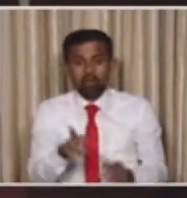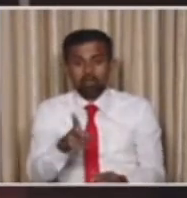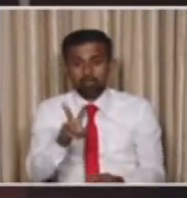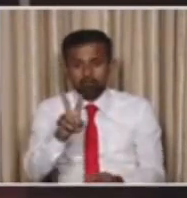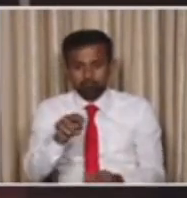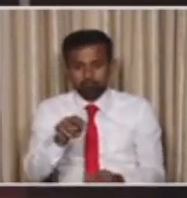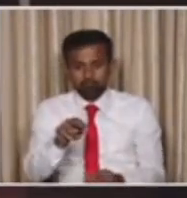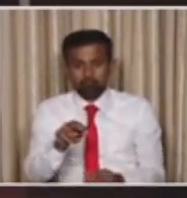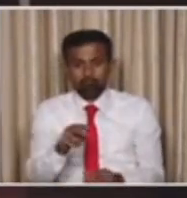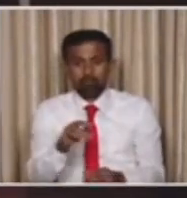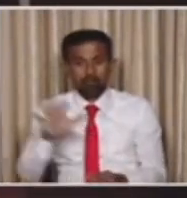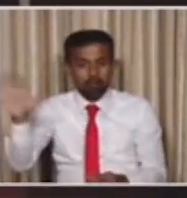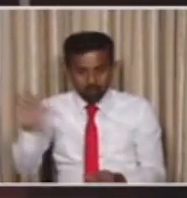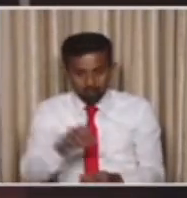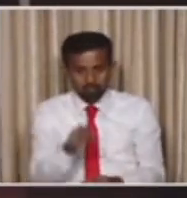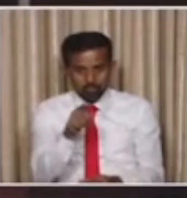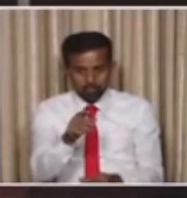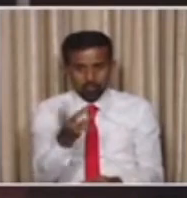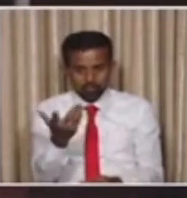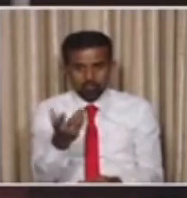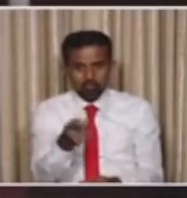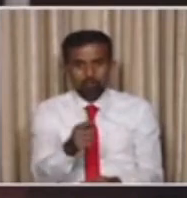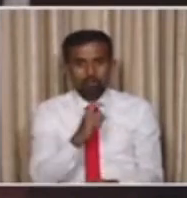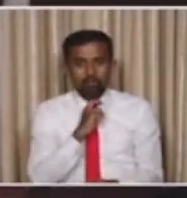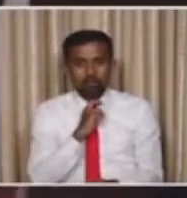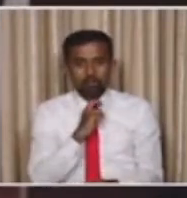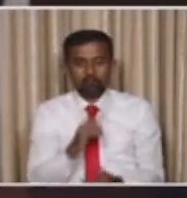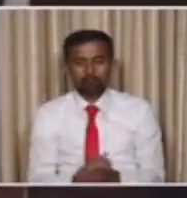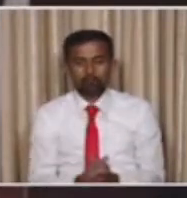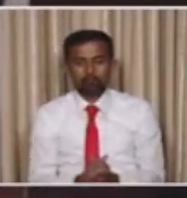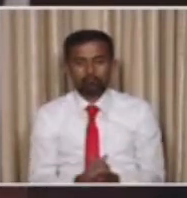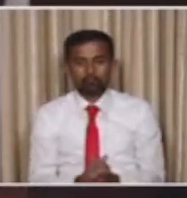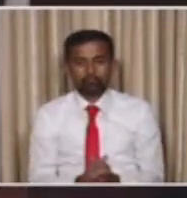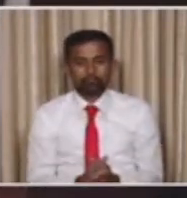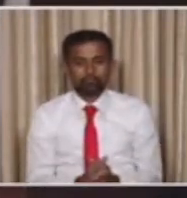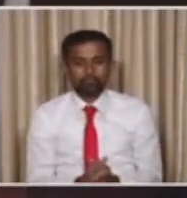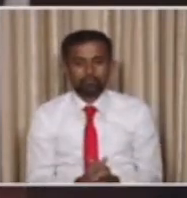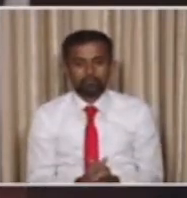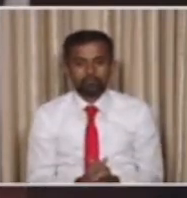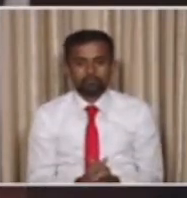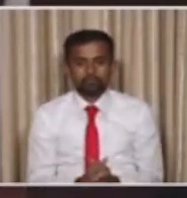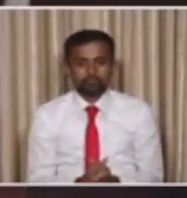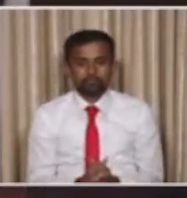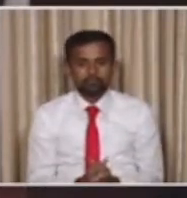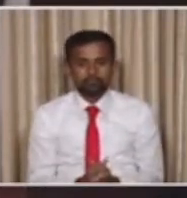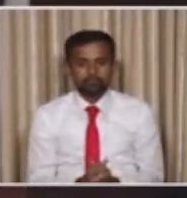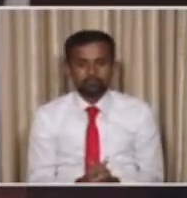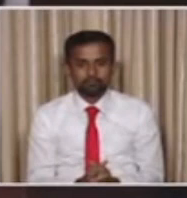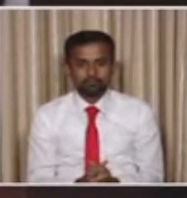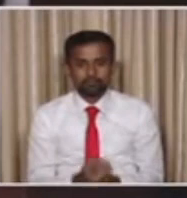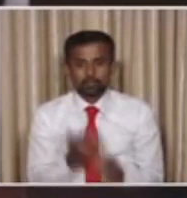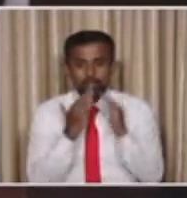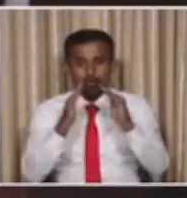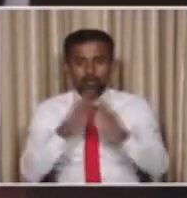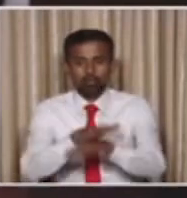220ට වන්දි ලබා දෙනවද නැද්ද කියන එකනේ මේ කෑ ගහන්නේ දැන් අර විවාදයට කාලය නැති වෙනවා ආසල් දරුවෝ ඉන්නවද පාසල්